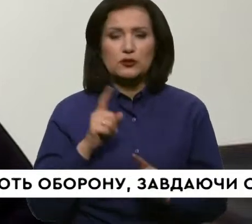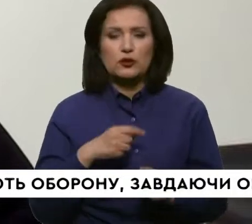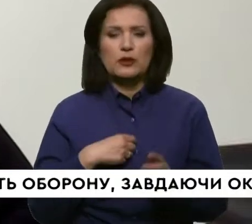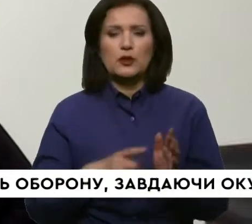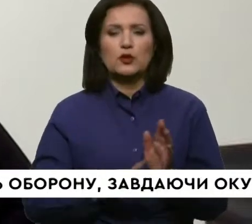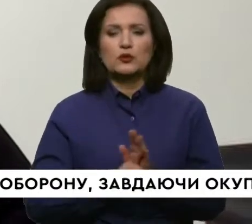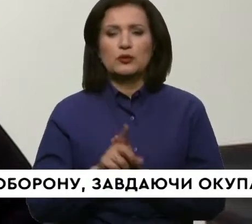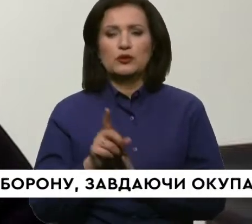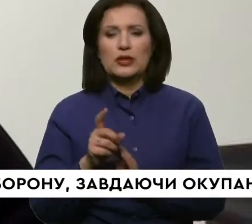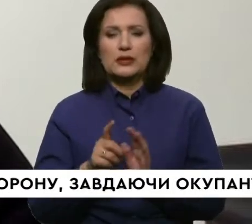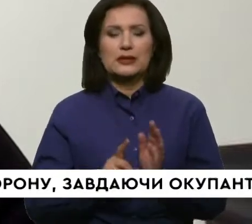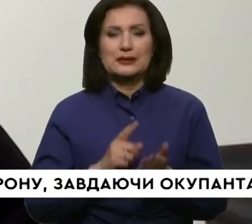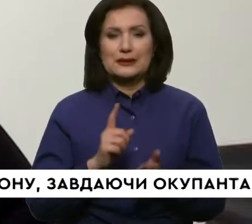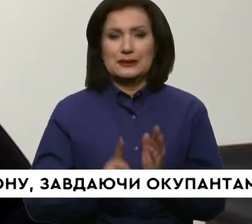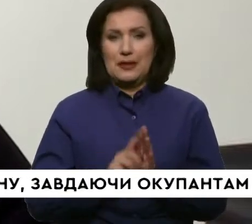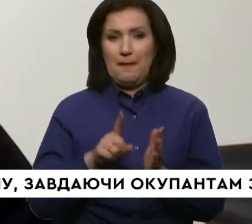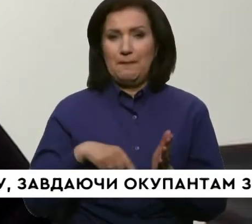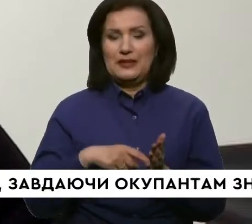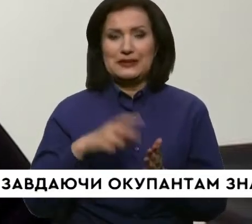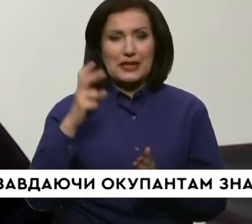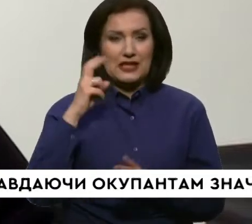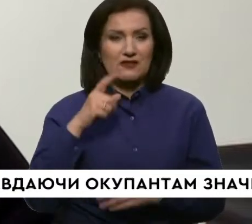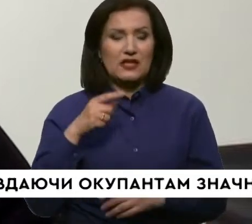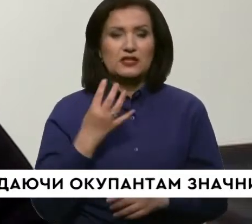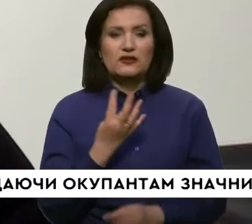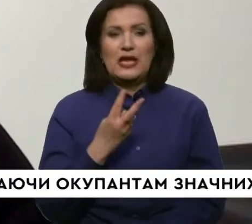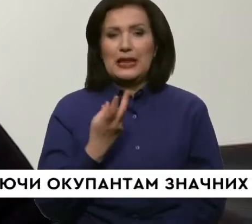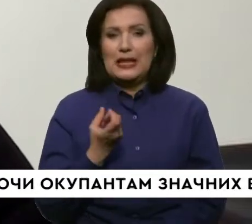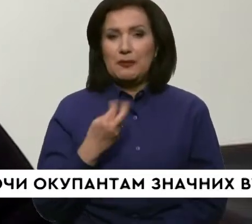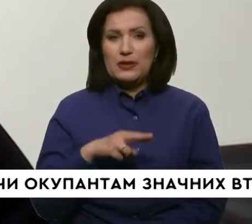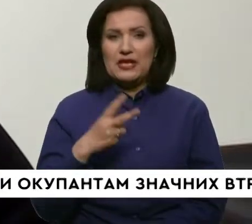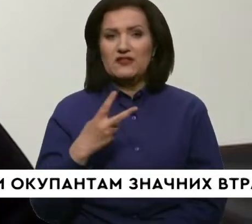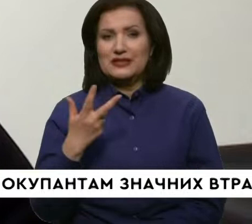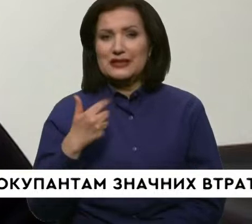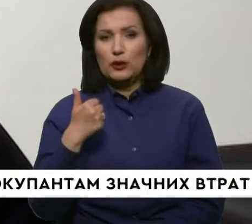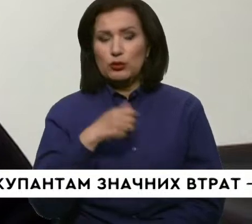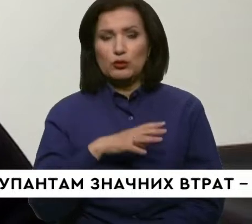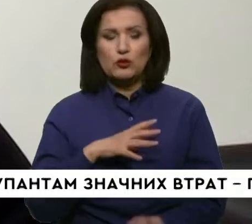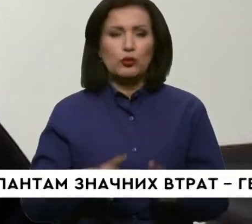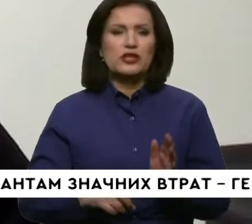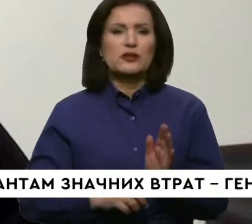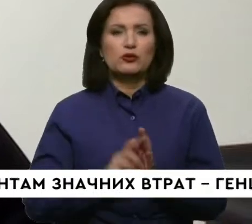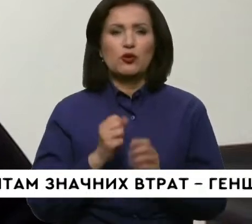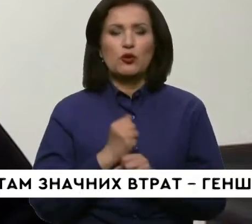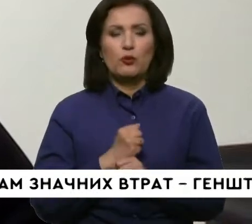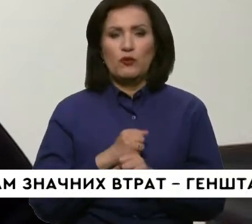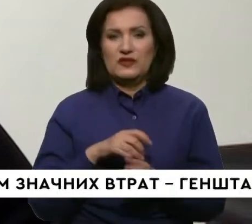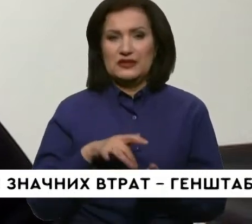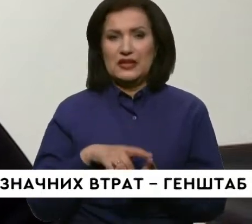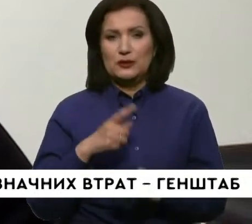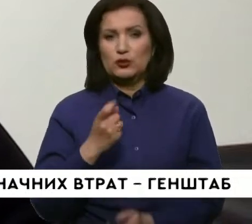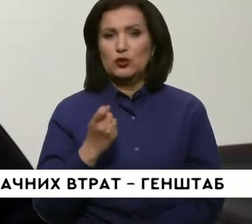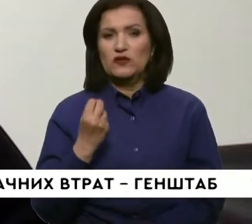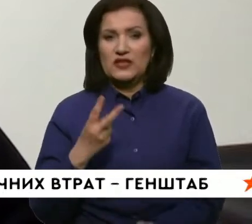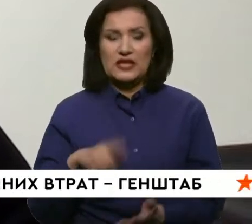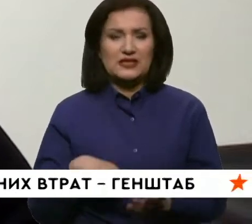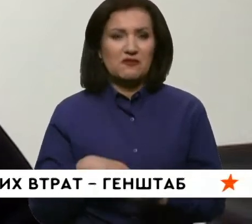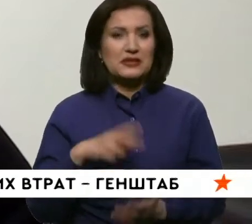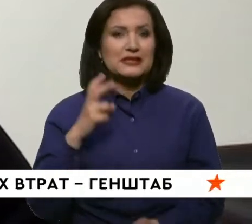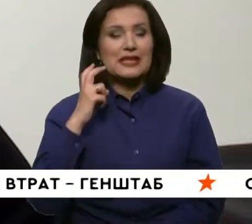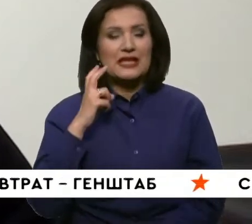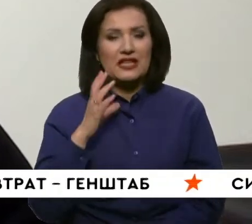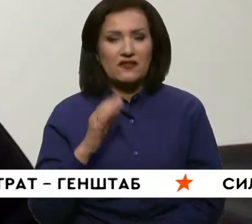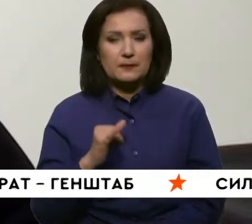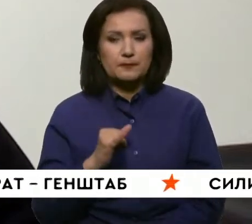що ми розпочали з міста Києва. 4 липня 2023 року було започатковано роботу центру 112 в місті